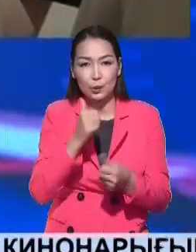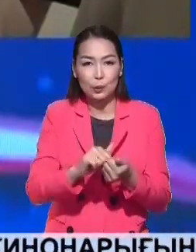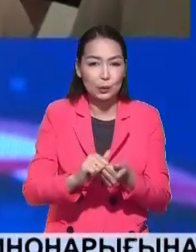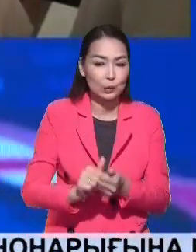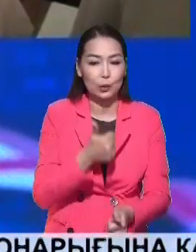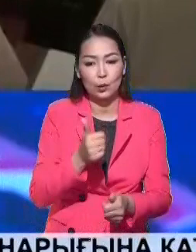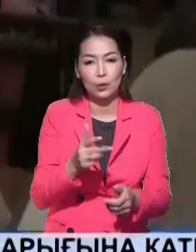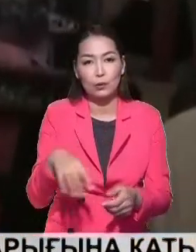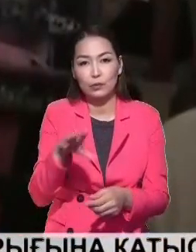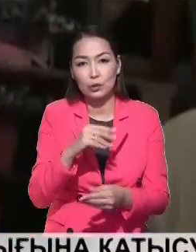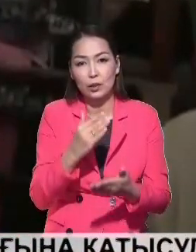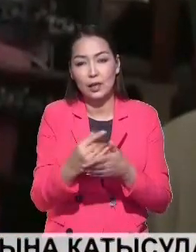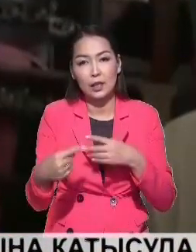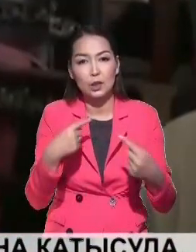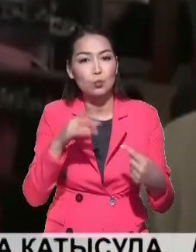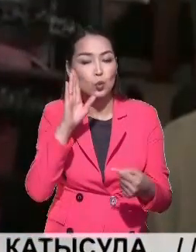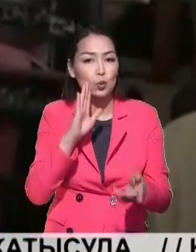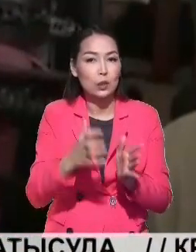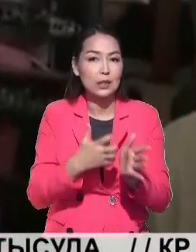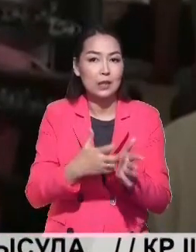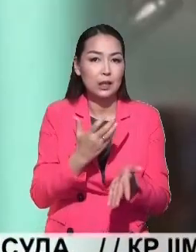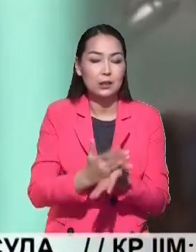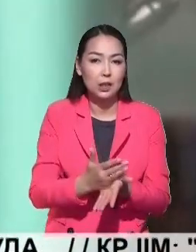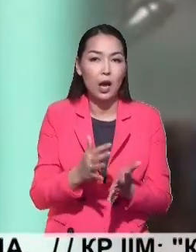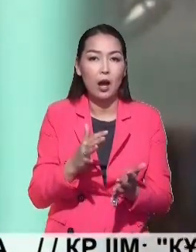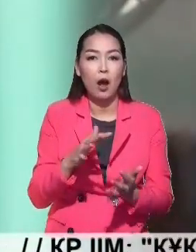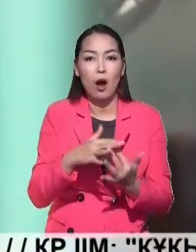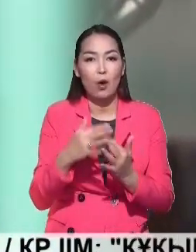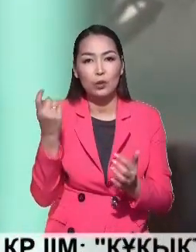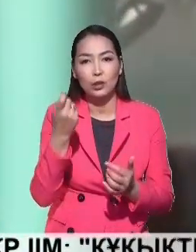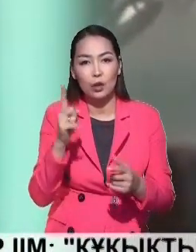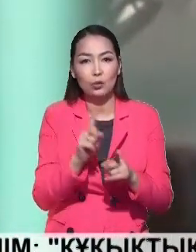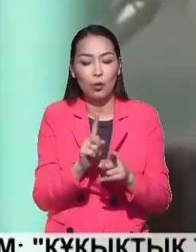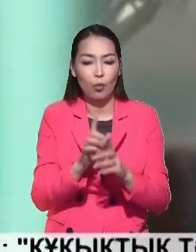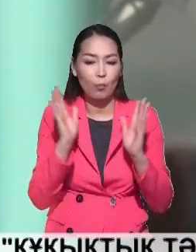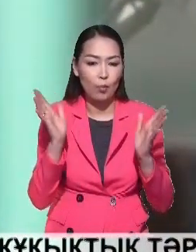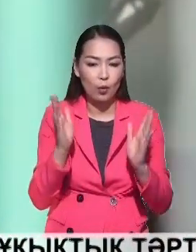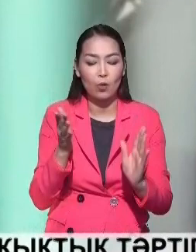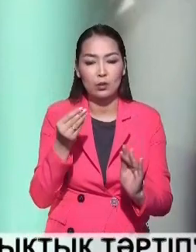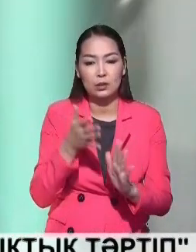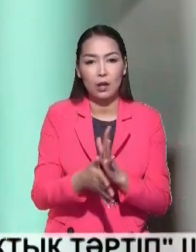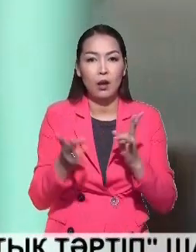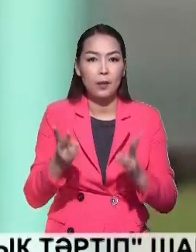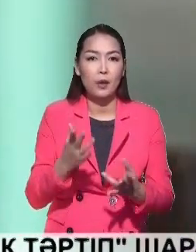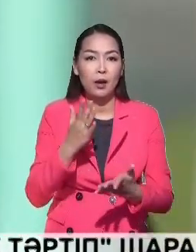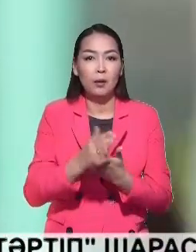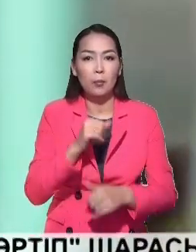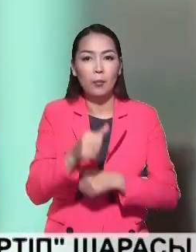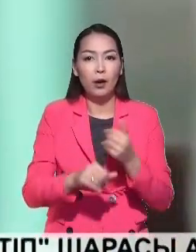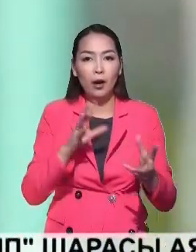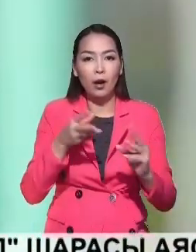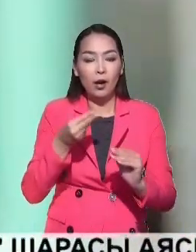қыспақ қалды. Кейбір өңірде су тапшы, ауыл шаруашылығы саласында зор залал келді. Материалдық шығын